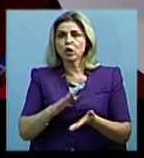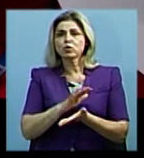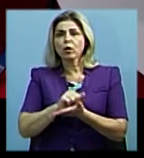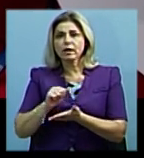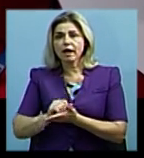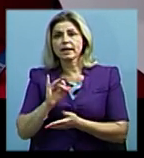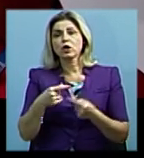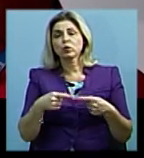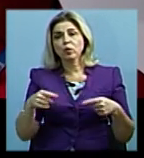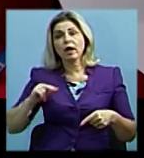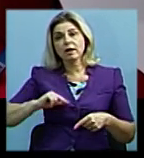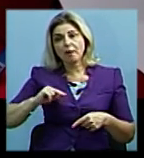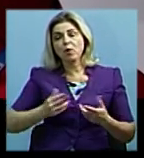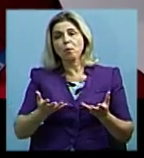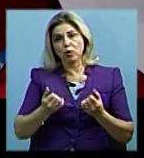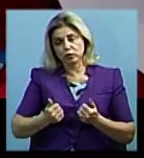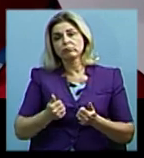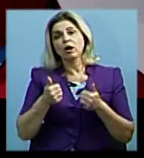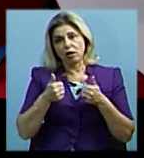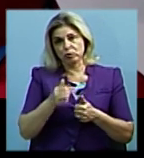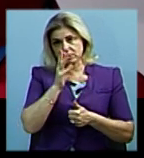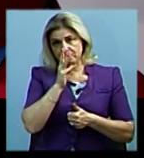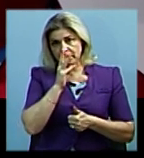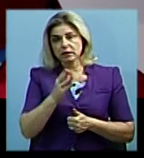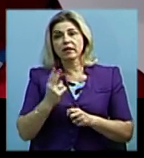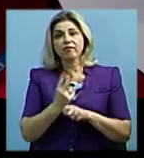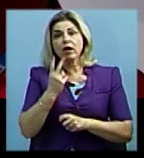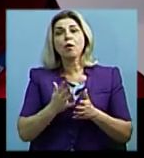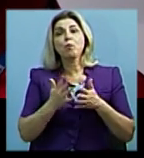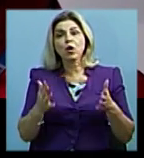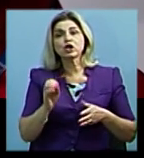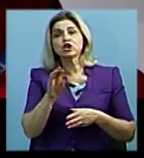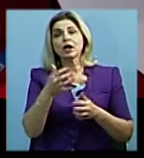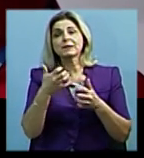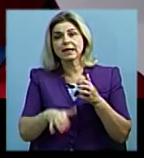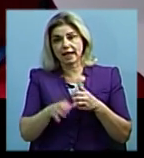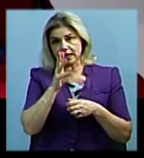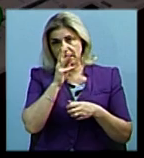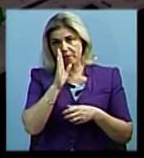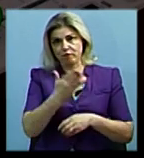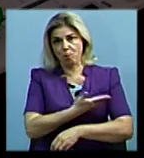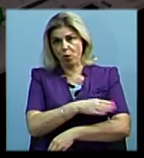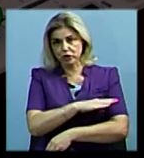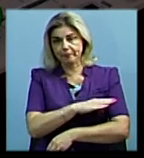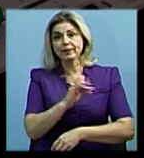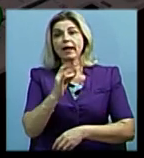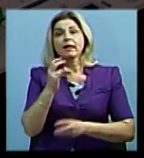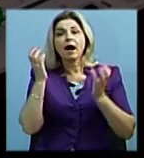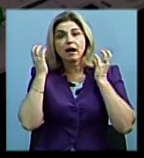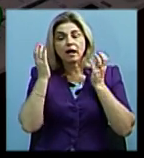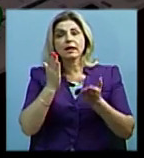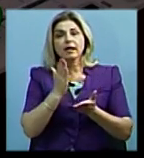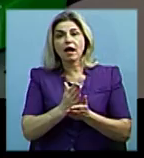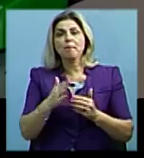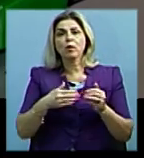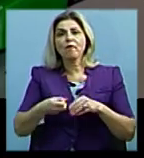інші співробітники отримують достойну заробітну плату. Вона вдвічі більша, ніж середня в Польщі. Також на радіо Ольштин є